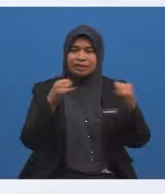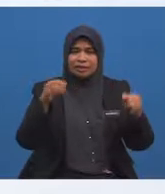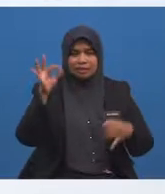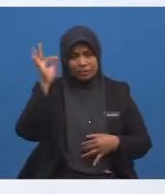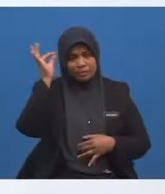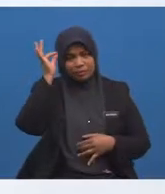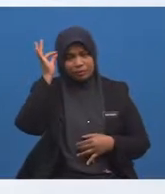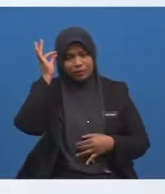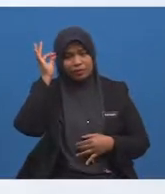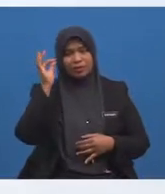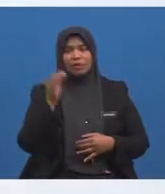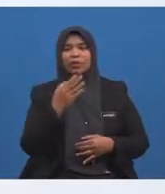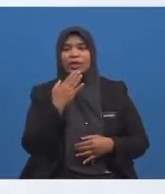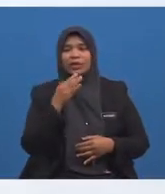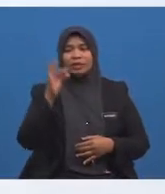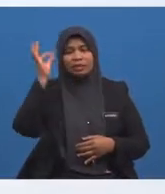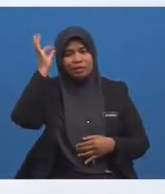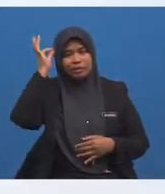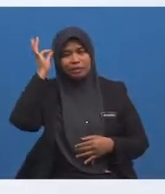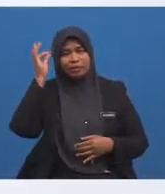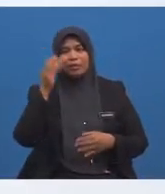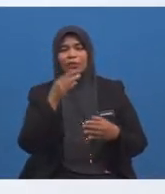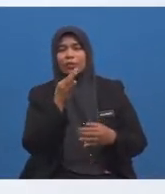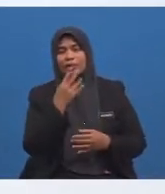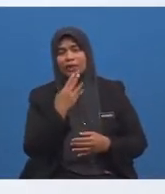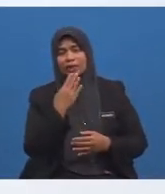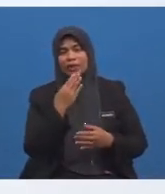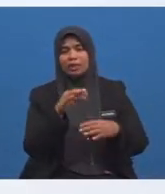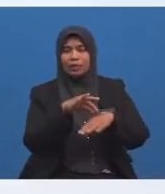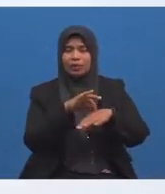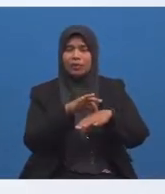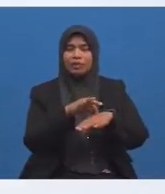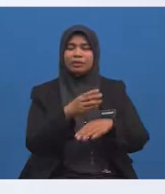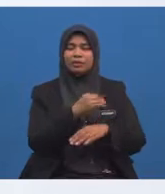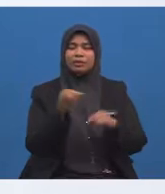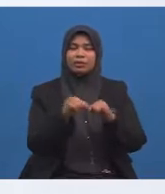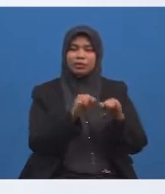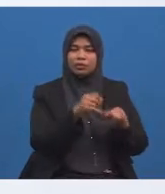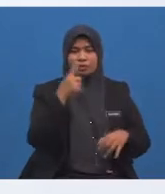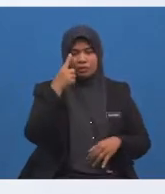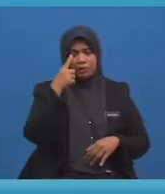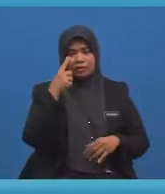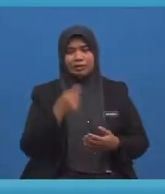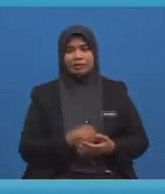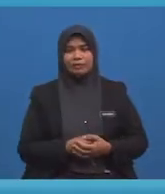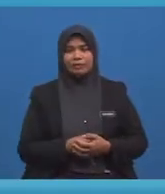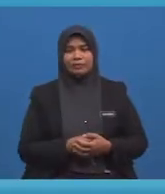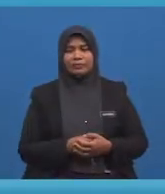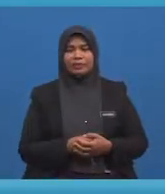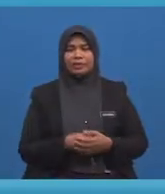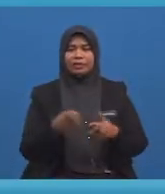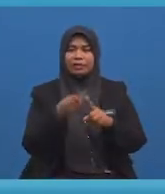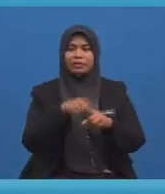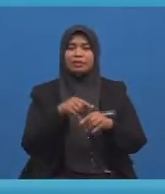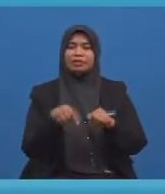jenis rambut, warna kulit dan juga iris mata. Okey, daripada